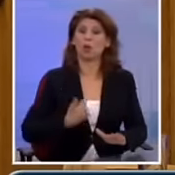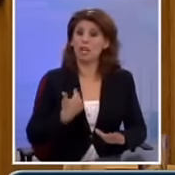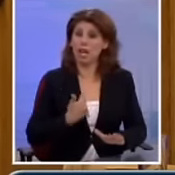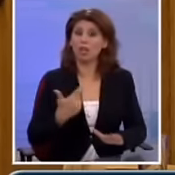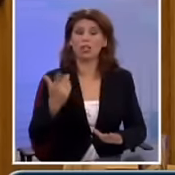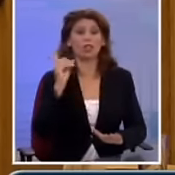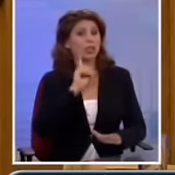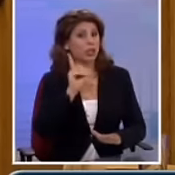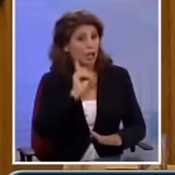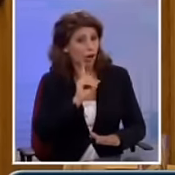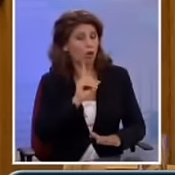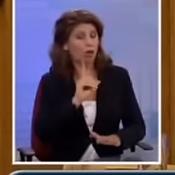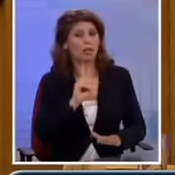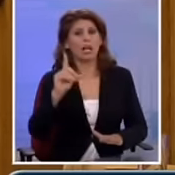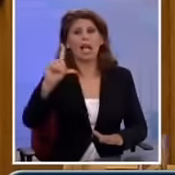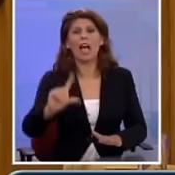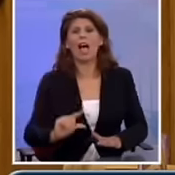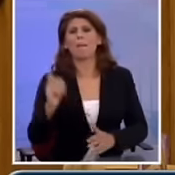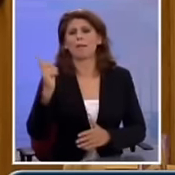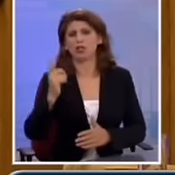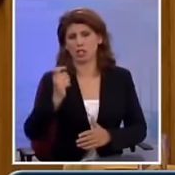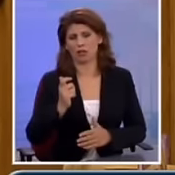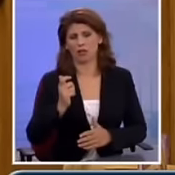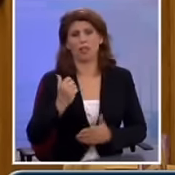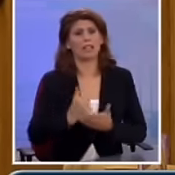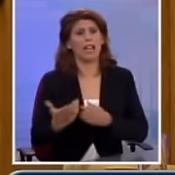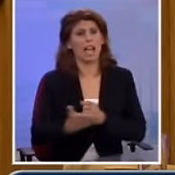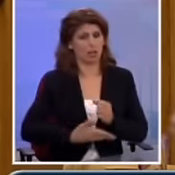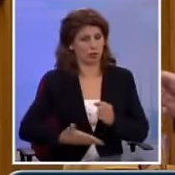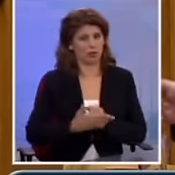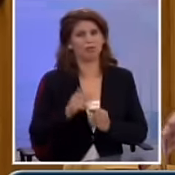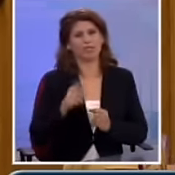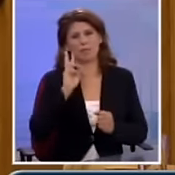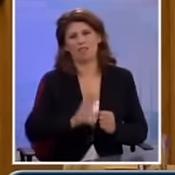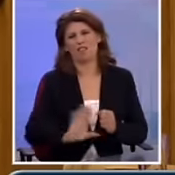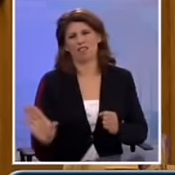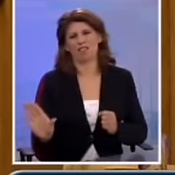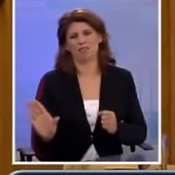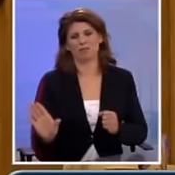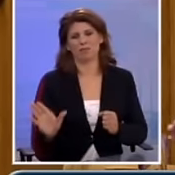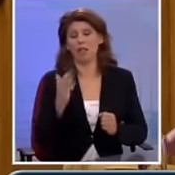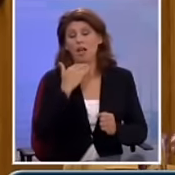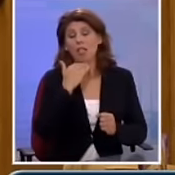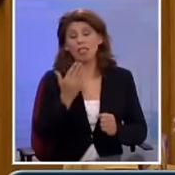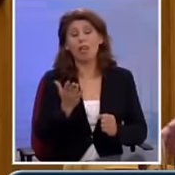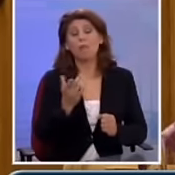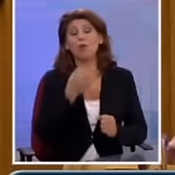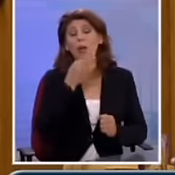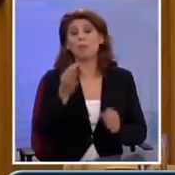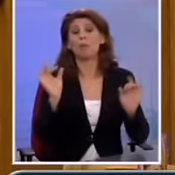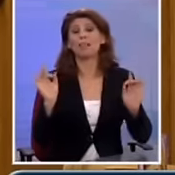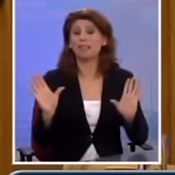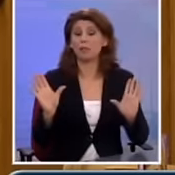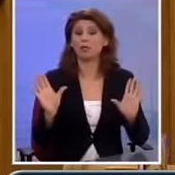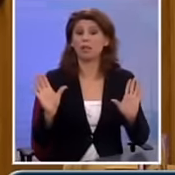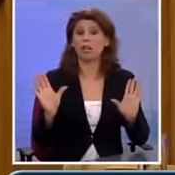των γυναικών, των χαμηλοσυνταξιούχων και των αγροτών είναι προφανής. Και δεν μπορεί να μείνει ασχολίαστη